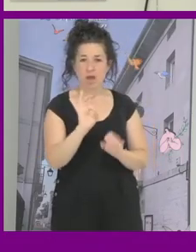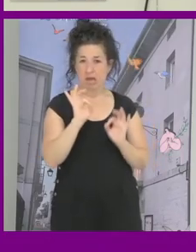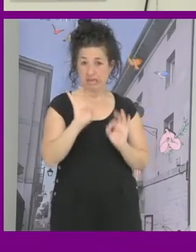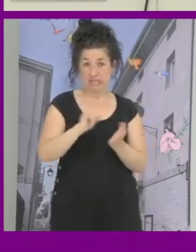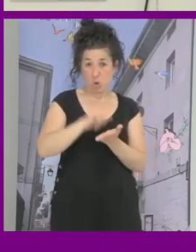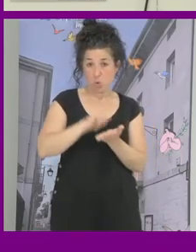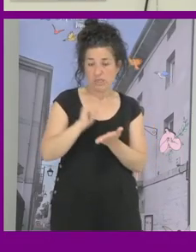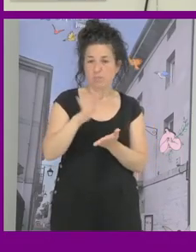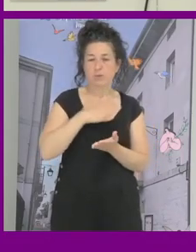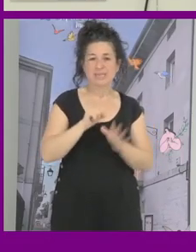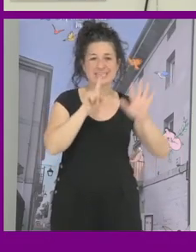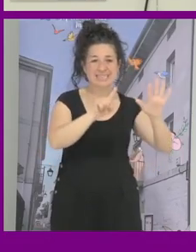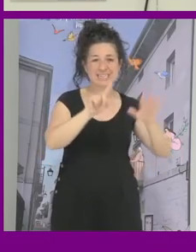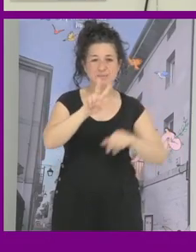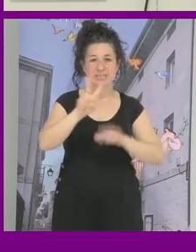ba,